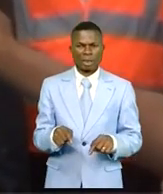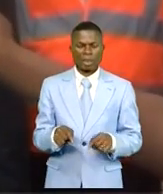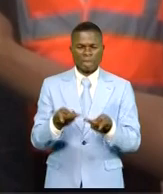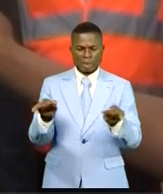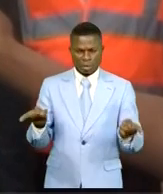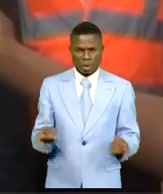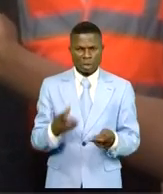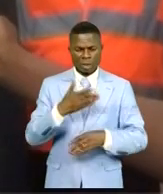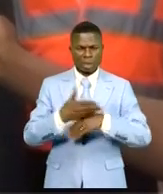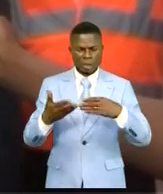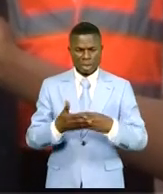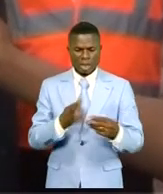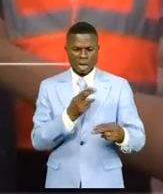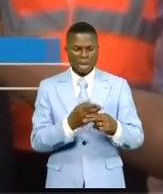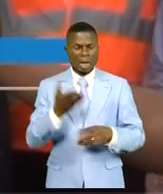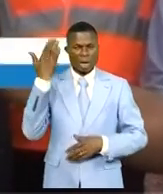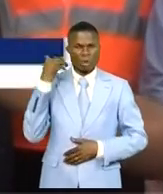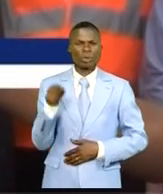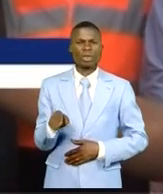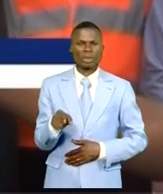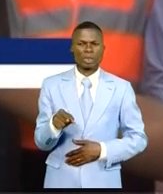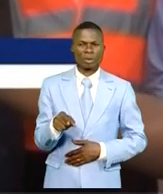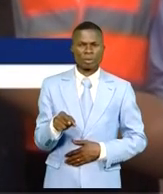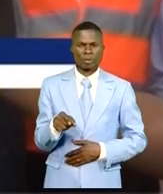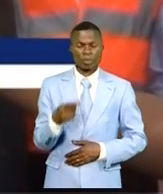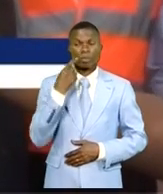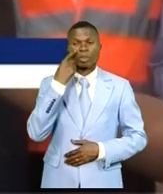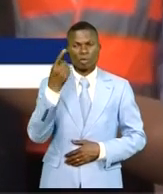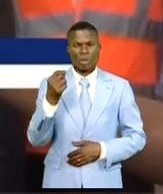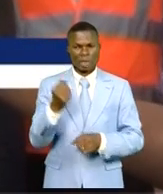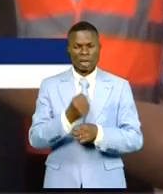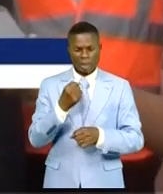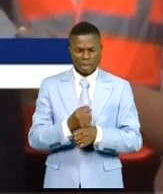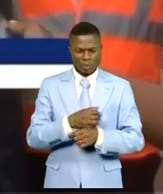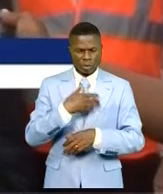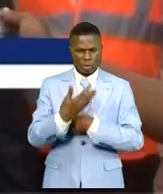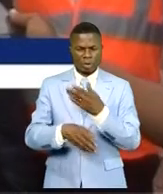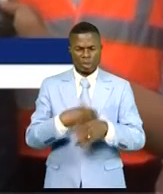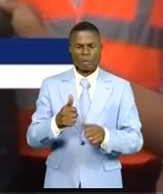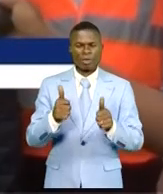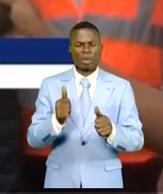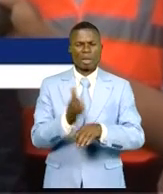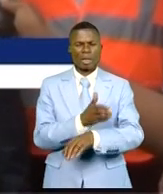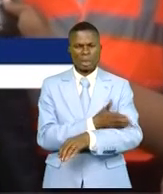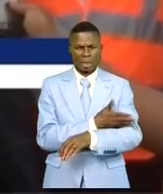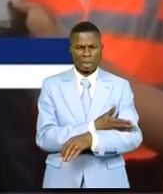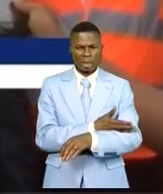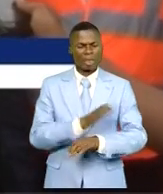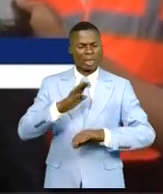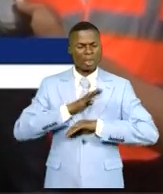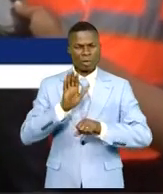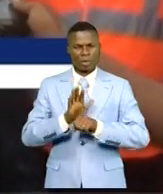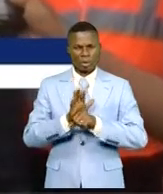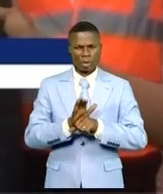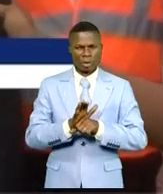chantier de captage des eaux, voir comment les travaux sont avancés. Et plus spécialement aujourd'hui, nous